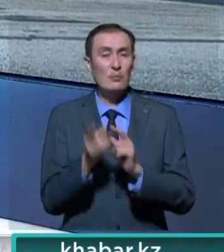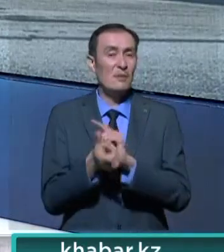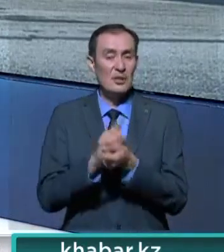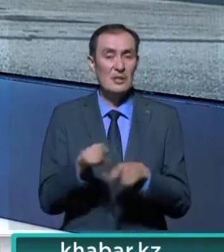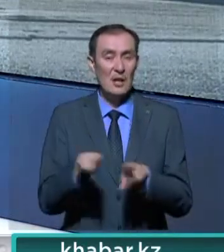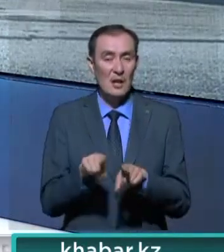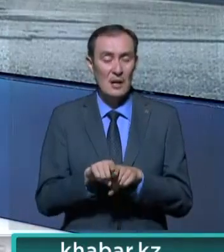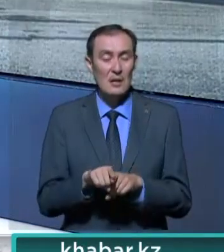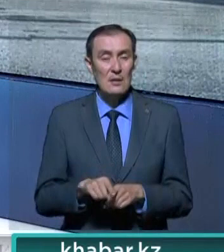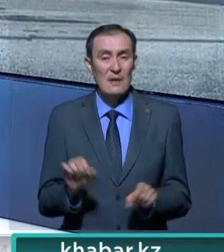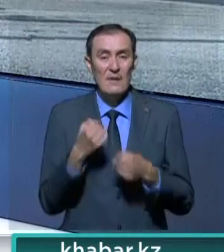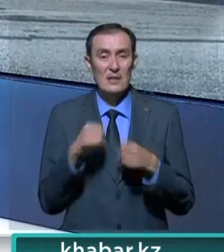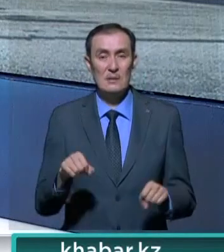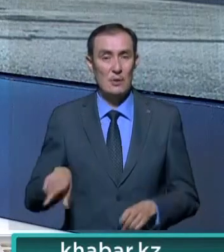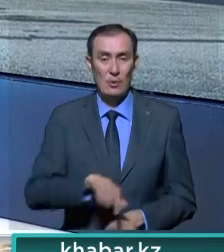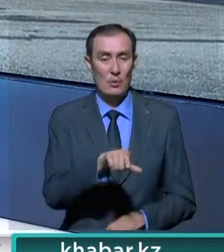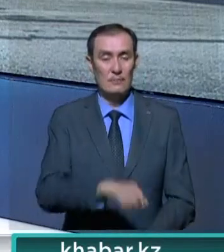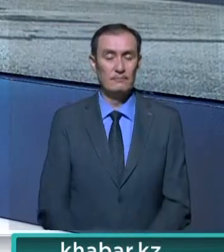в полосу препятствий.